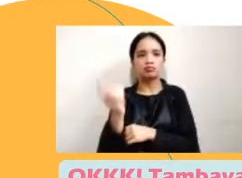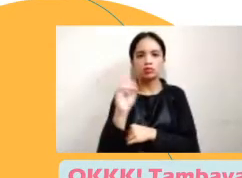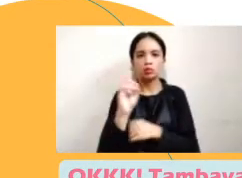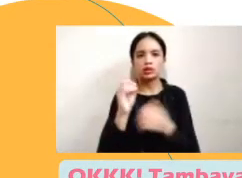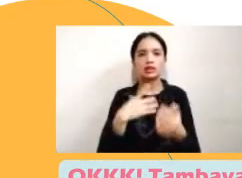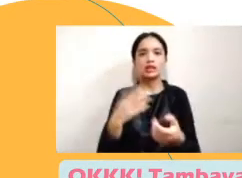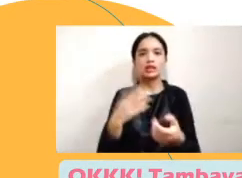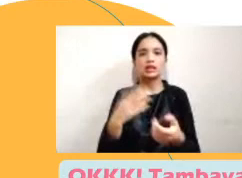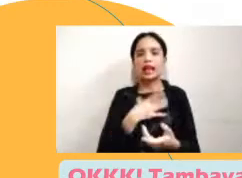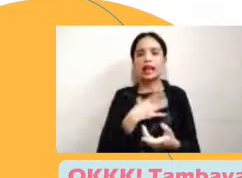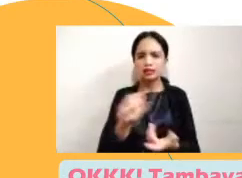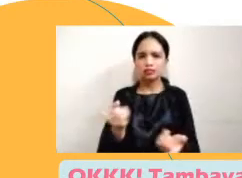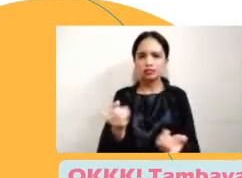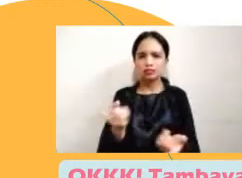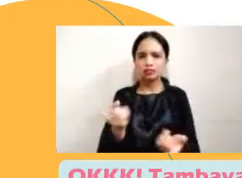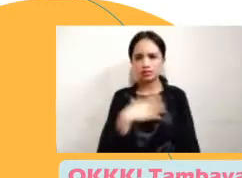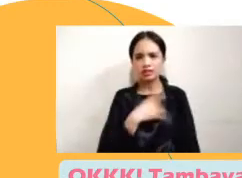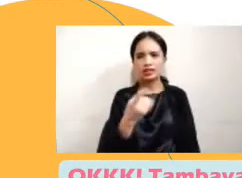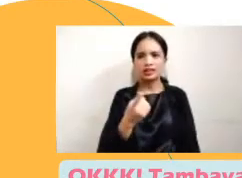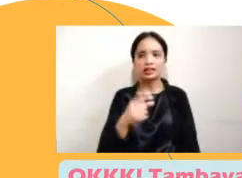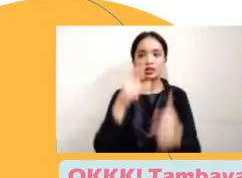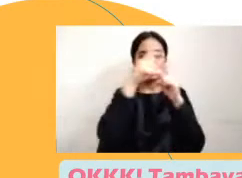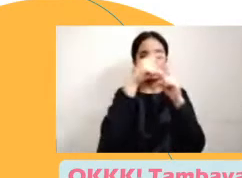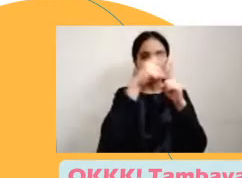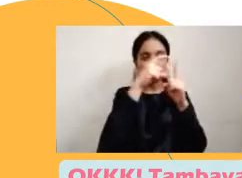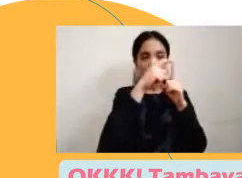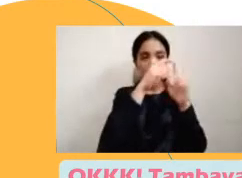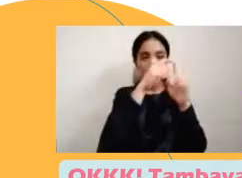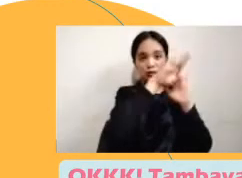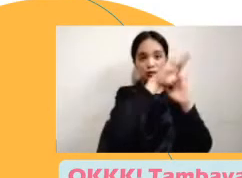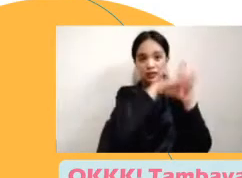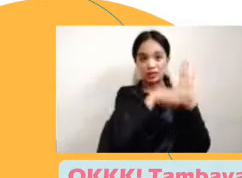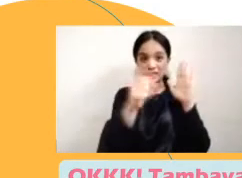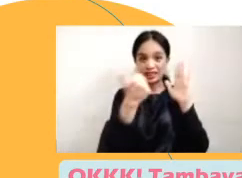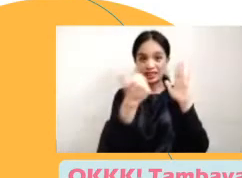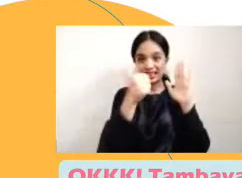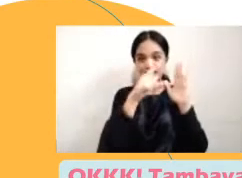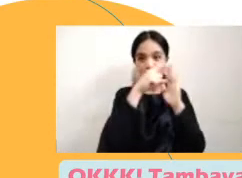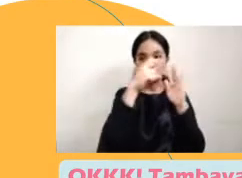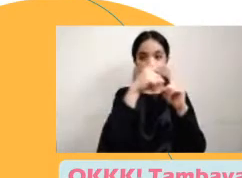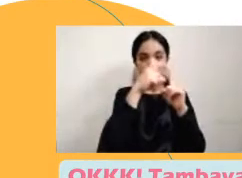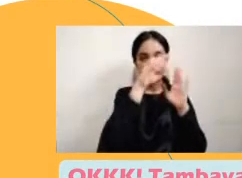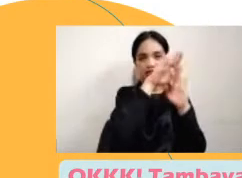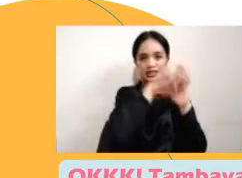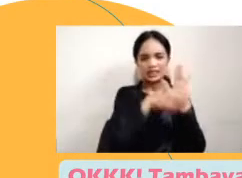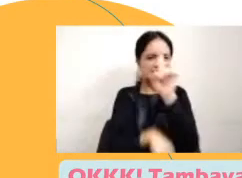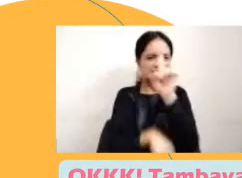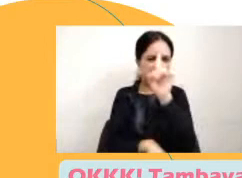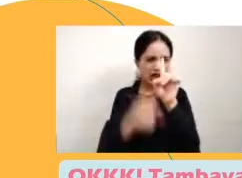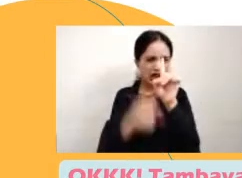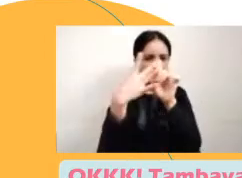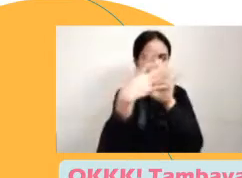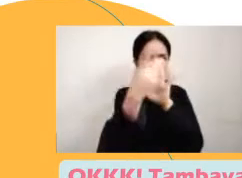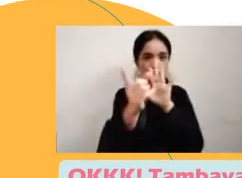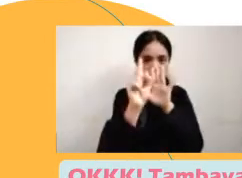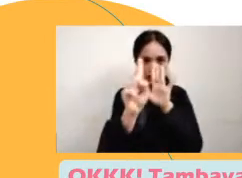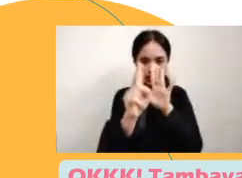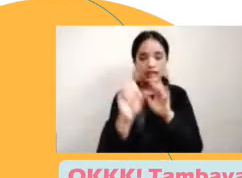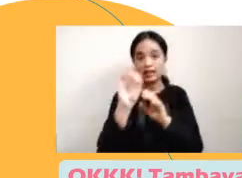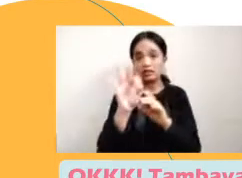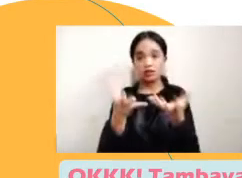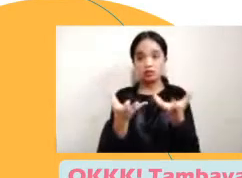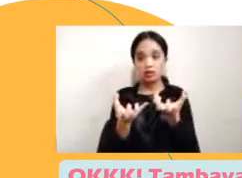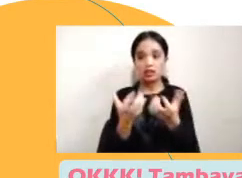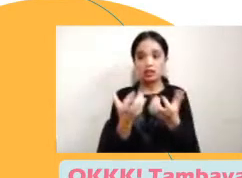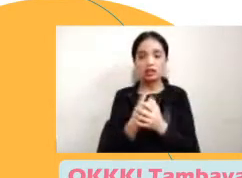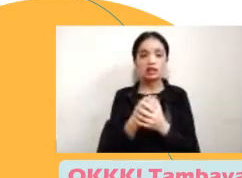niyo lang, trip niyo lang. Sa word bank, yung sa 10 words natin. Pili kayo, isa lang. Kung meron naman kayong gusto, sasabi niya, sabi